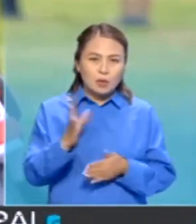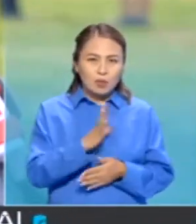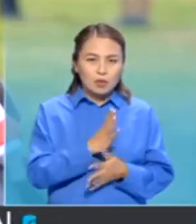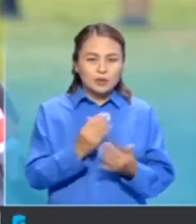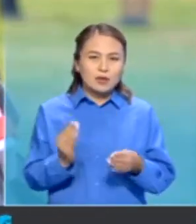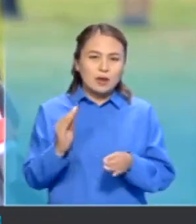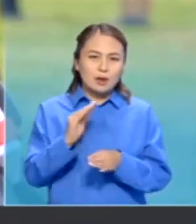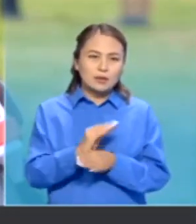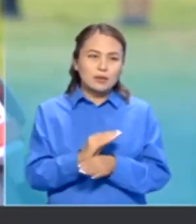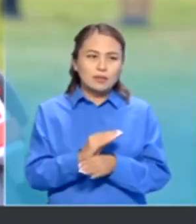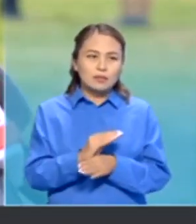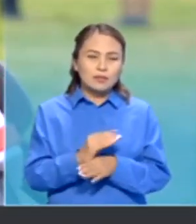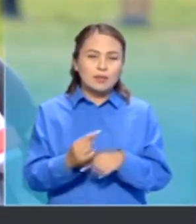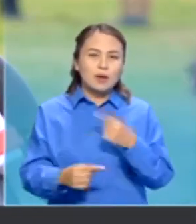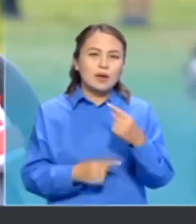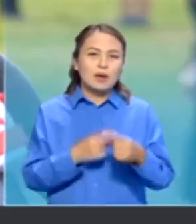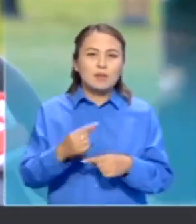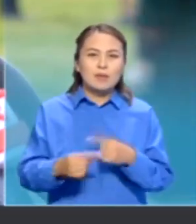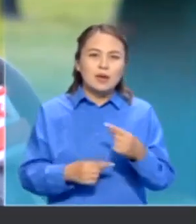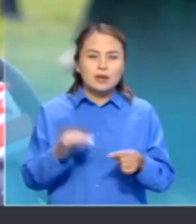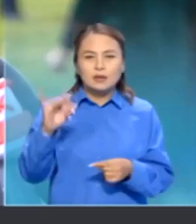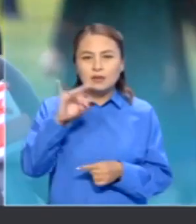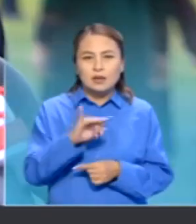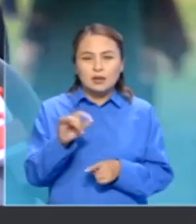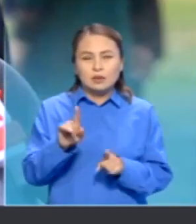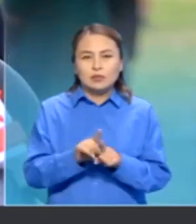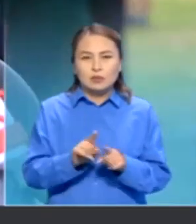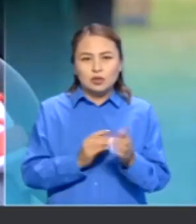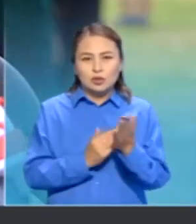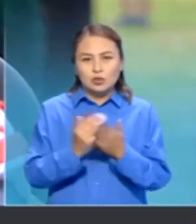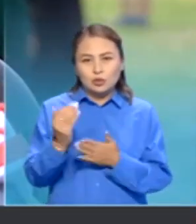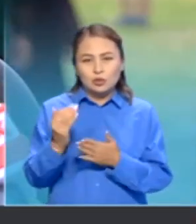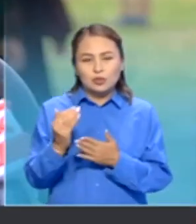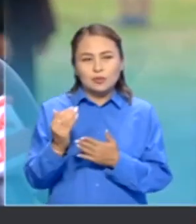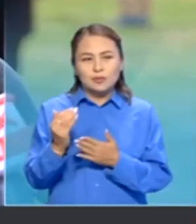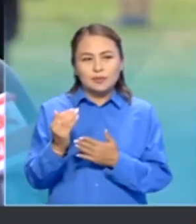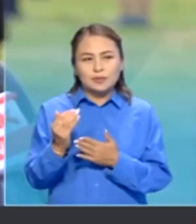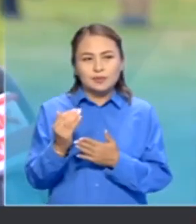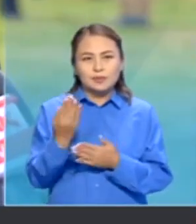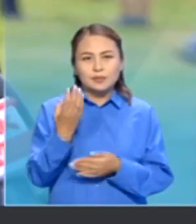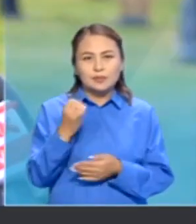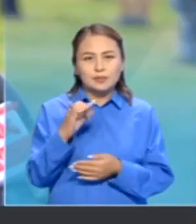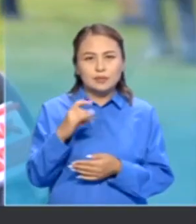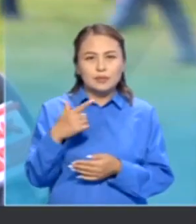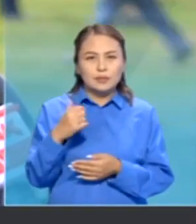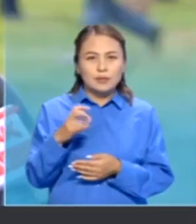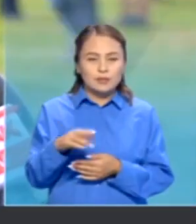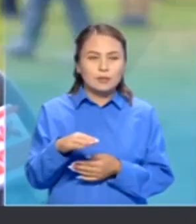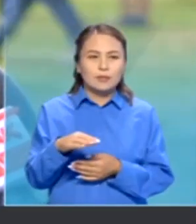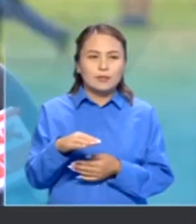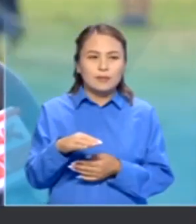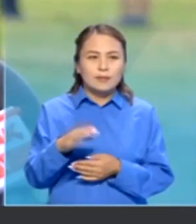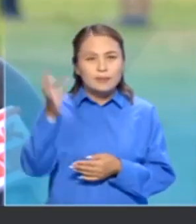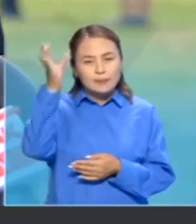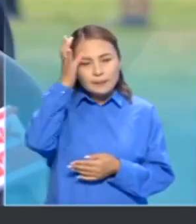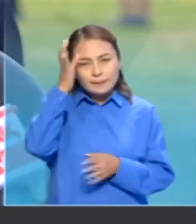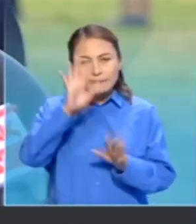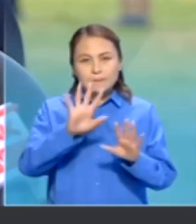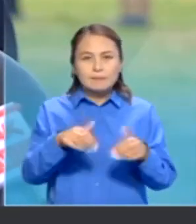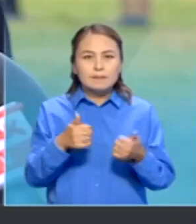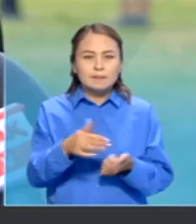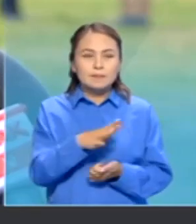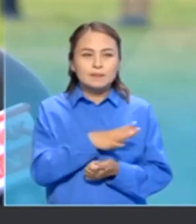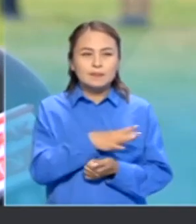tağı da paygambarlar tarihini öte jogarı dengeyde bilgen, tağı da şariğat ğılımdarın öte jaqsı